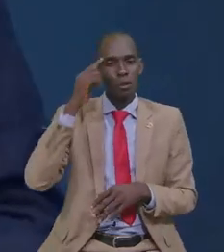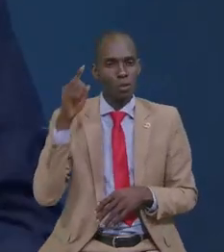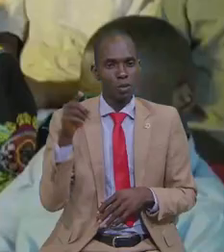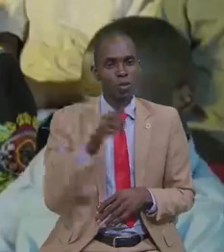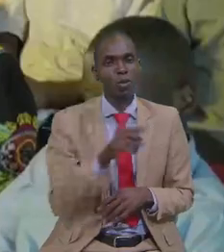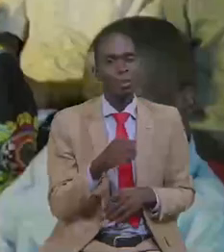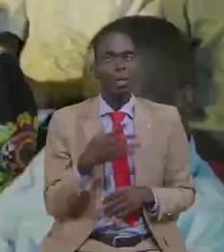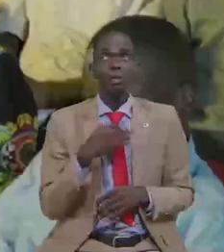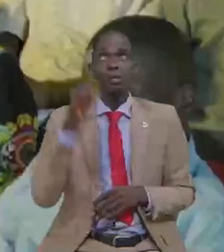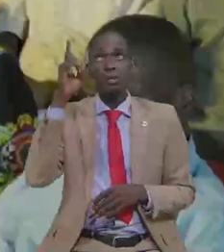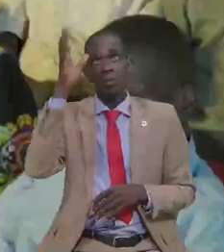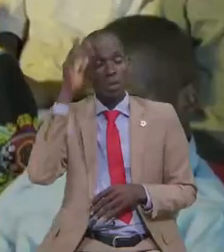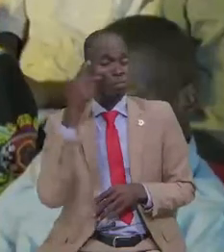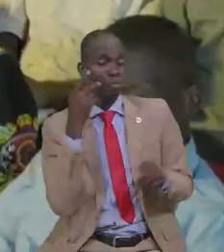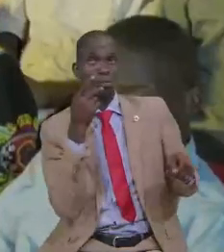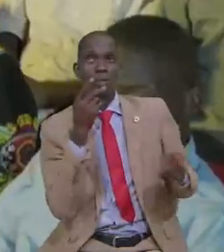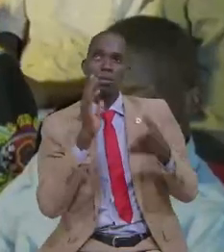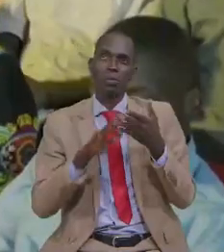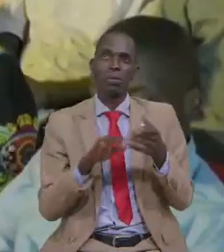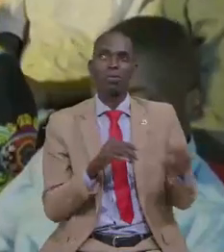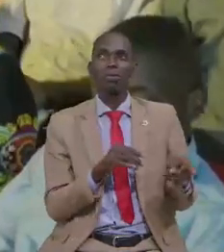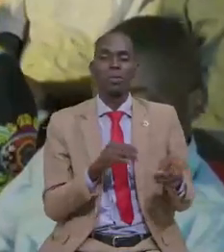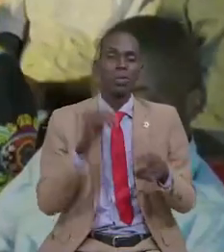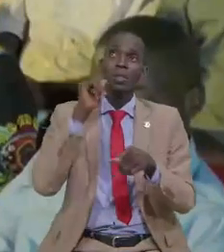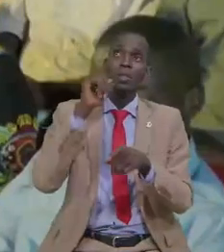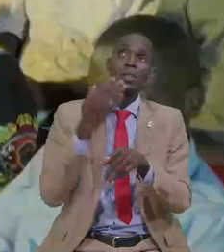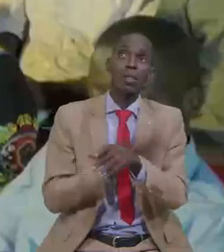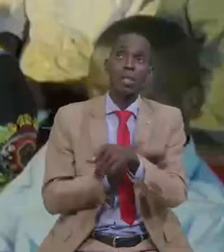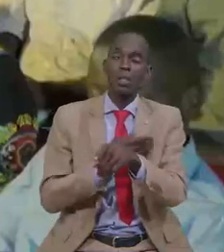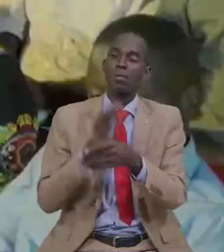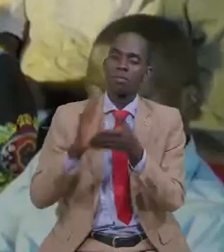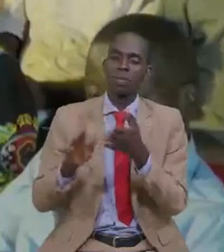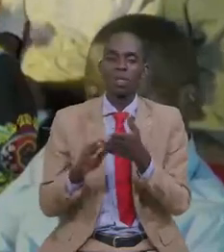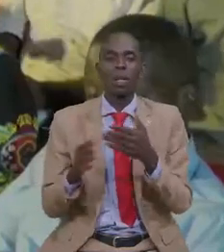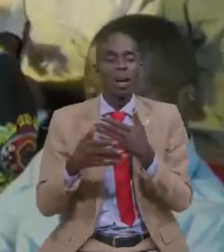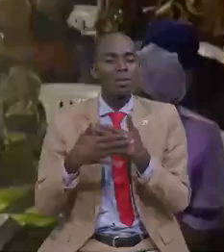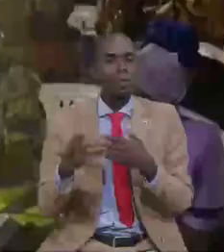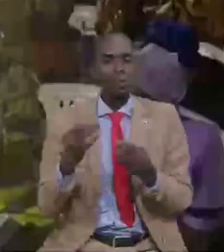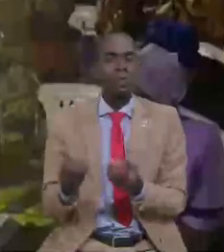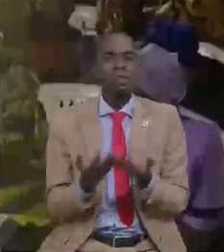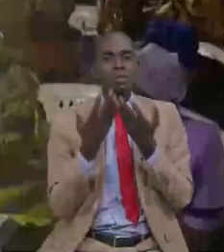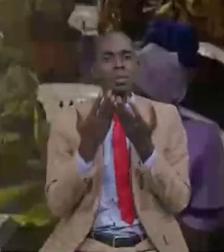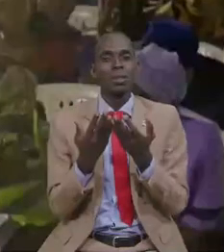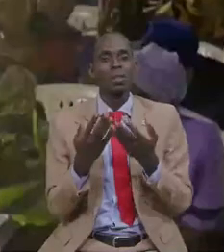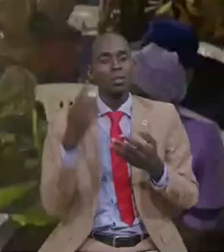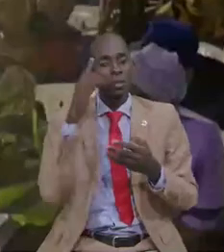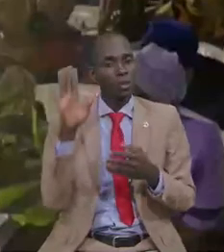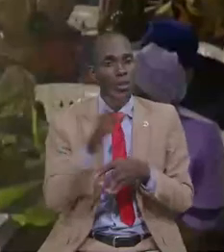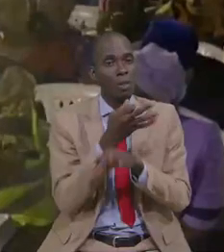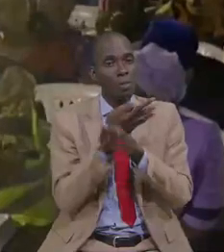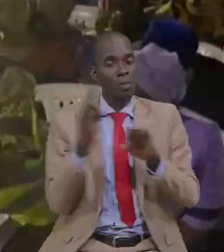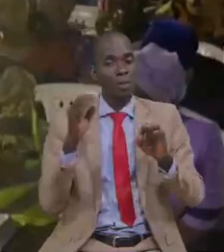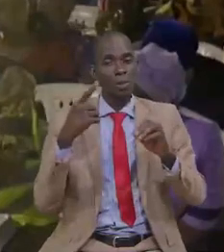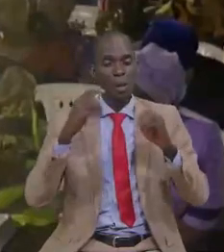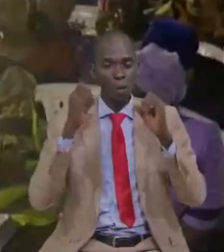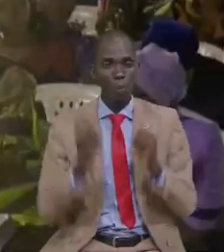Celui-là, pardonne-lui. Celle-là, pardonne-lui. Je me suis sacrifié pour leur libération. La